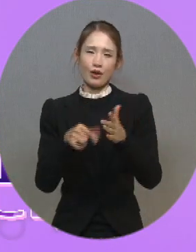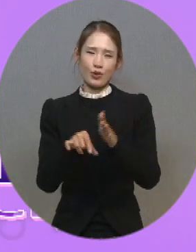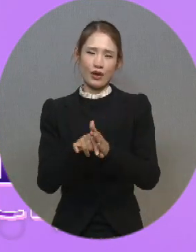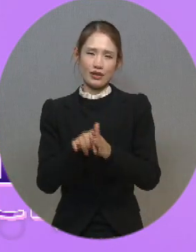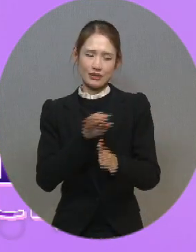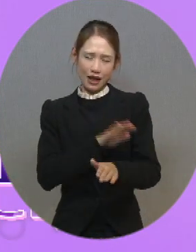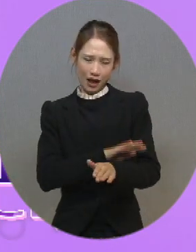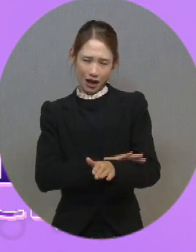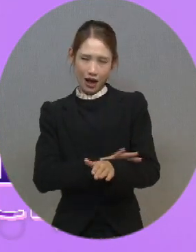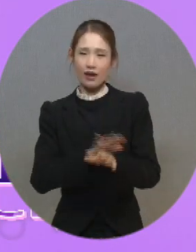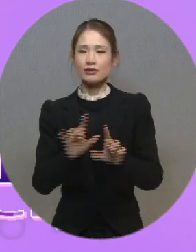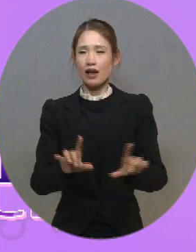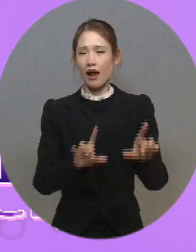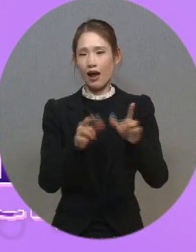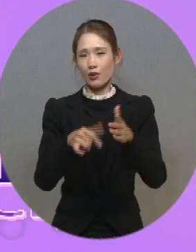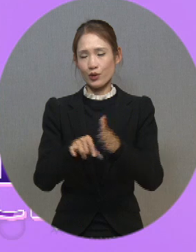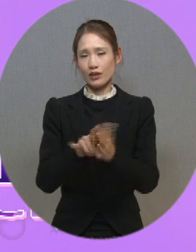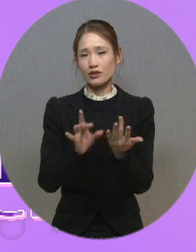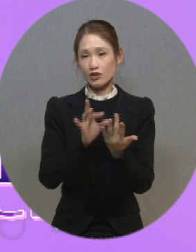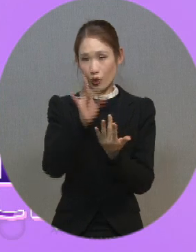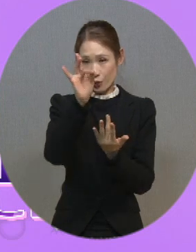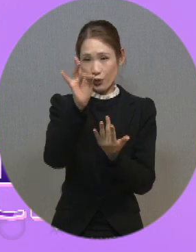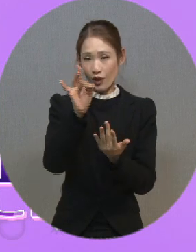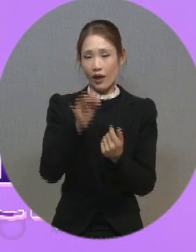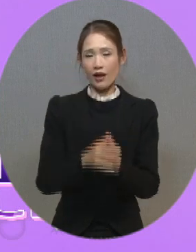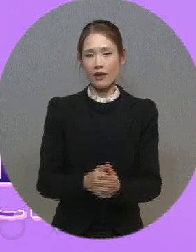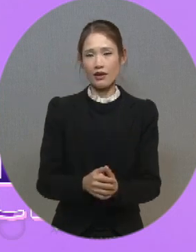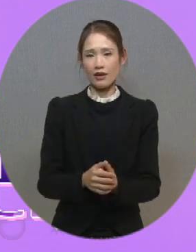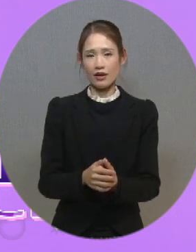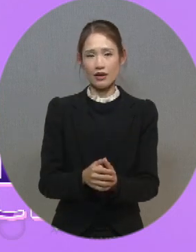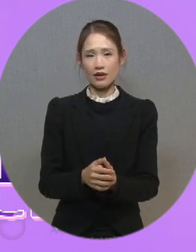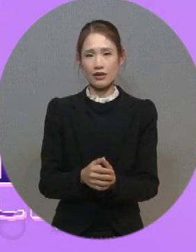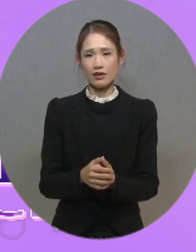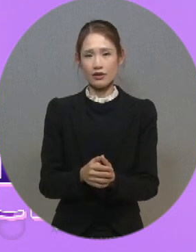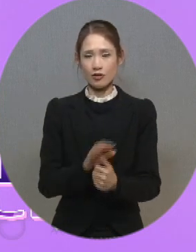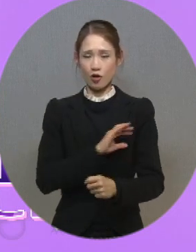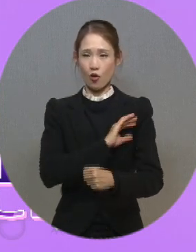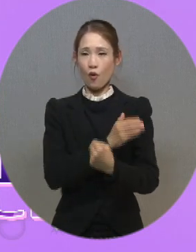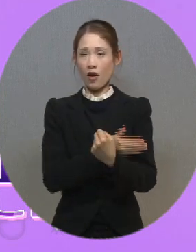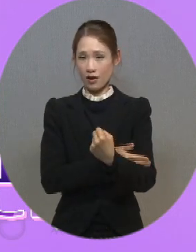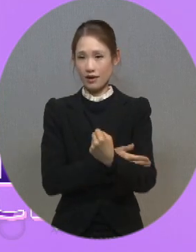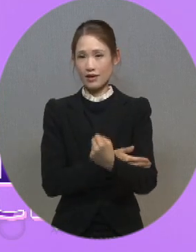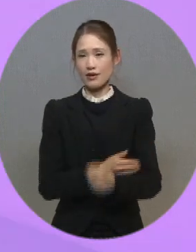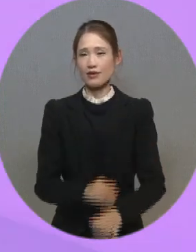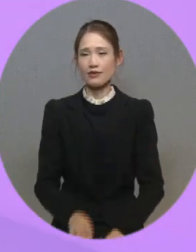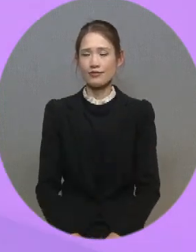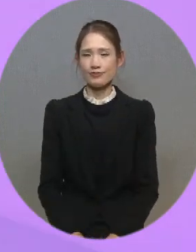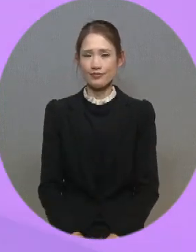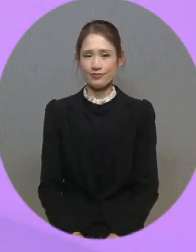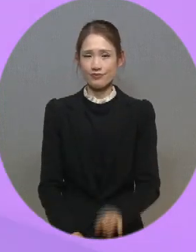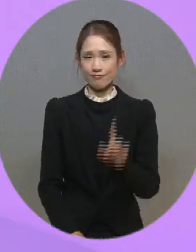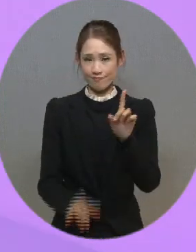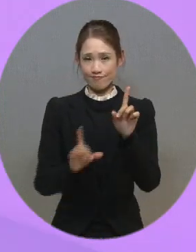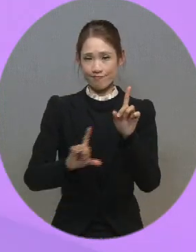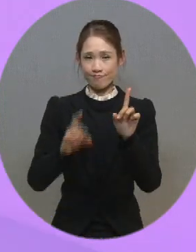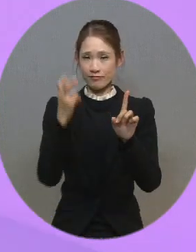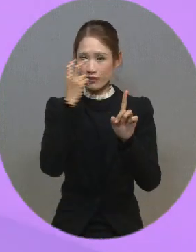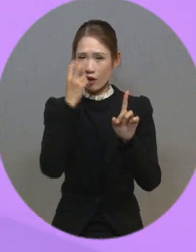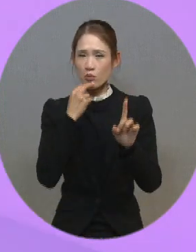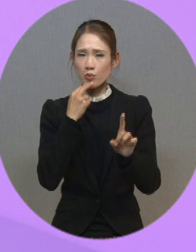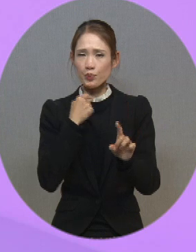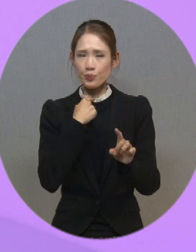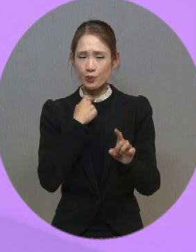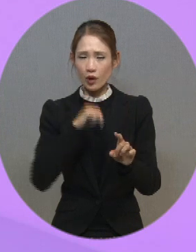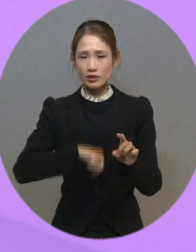잘 살기 위해서 선택할 수 있는 또 이제 권리라고 생각합니다. 그래서 한 번도 탐험하지 않았던